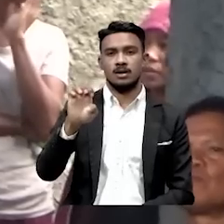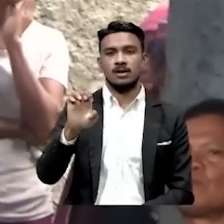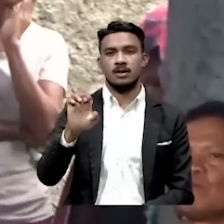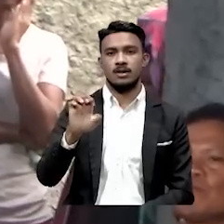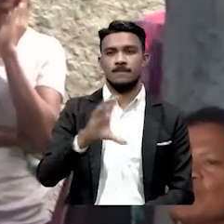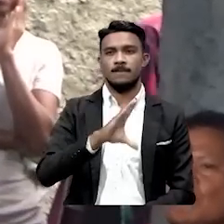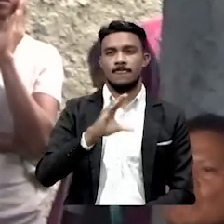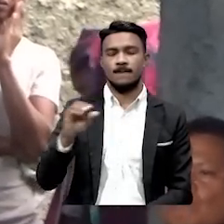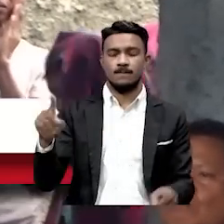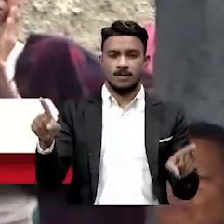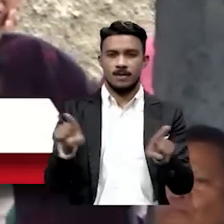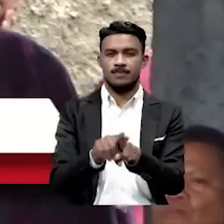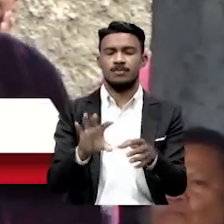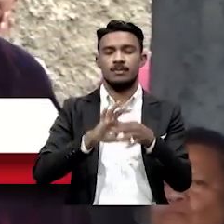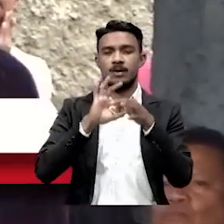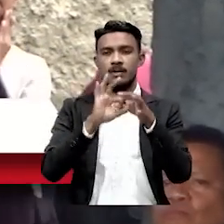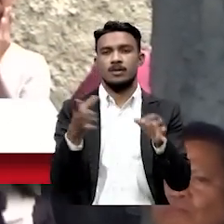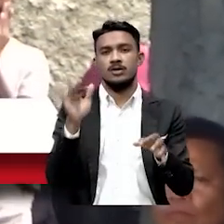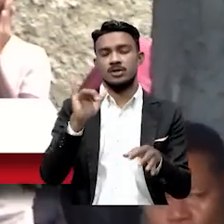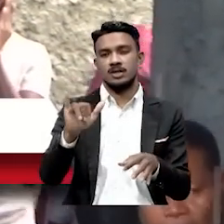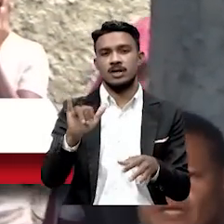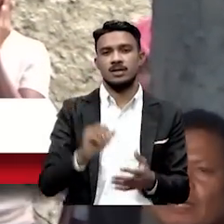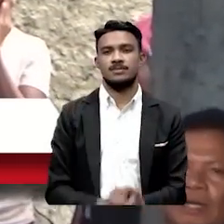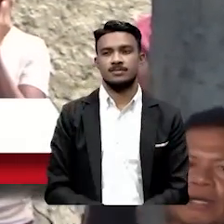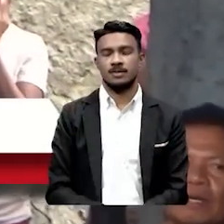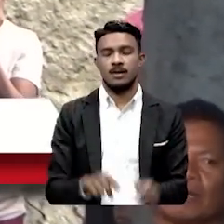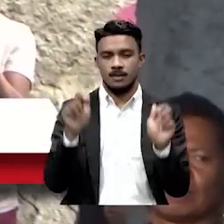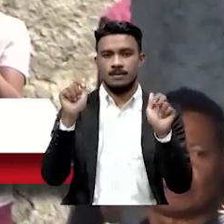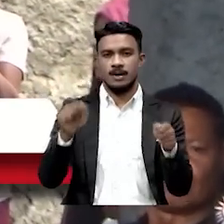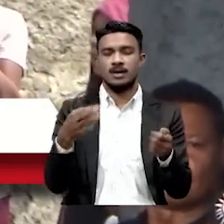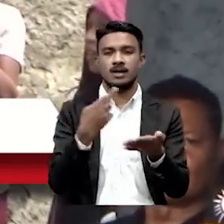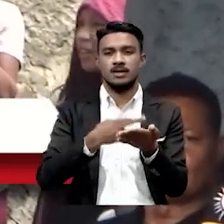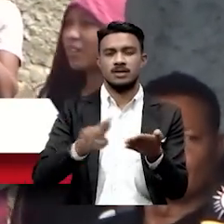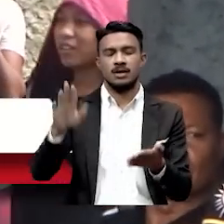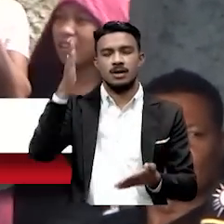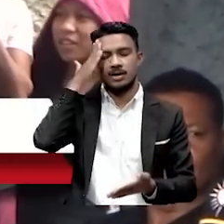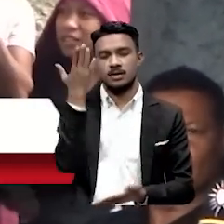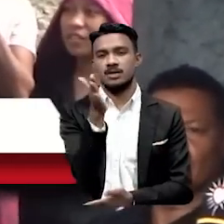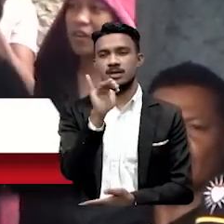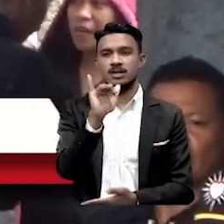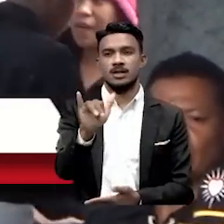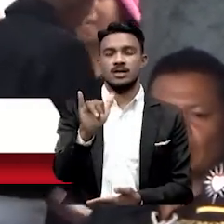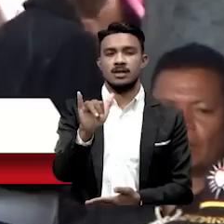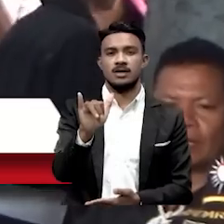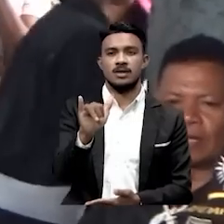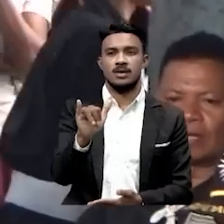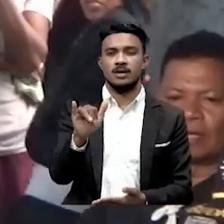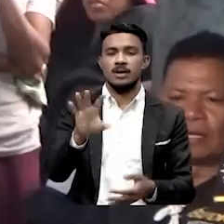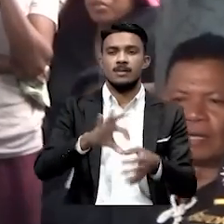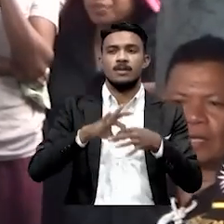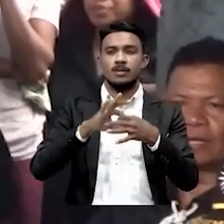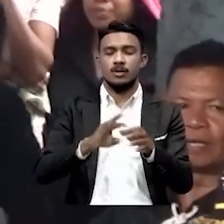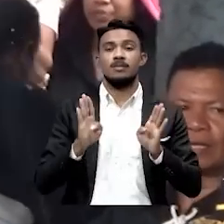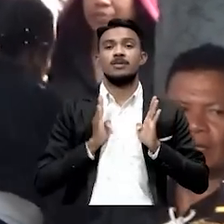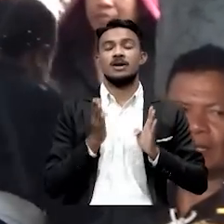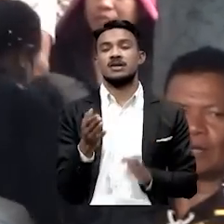ranting siral ninia sub ranting siral. Bela resista ona hatena ona sirenia dirigente maksese. Kita buat